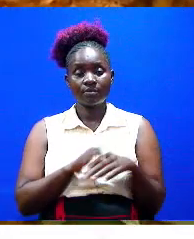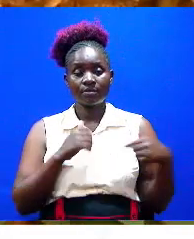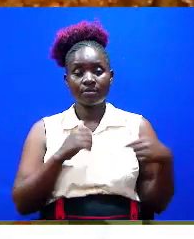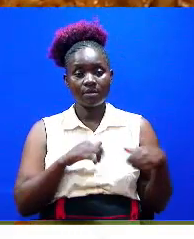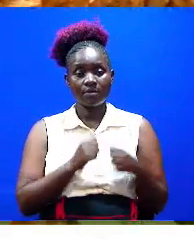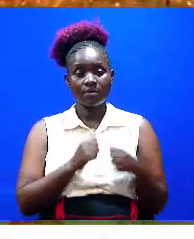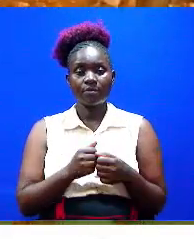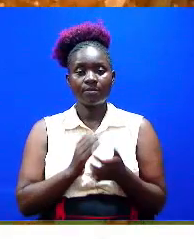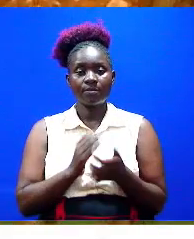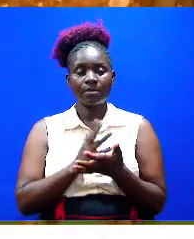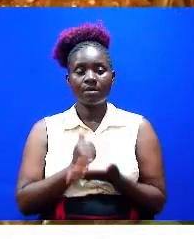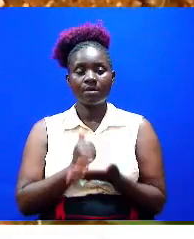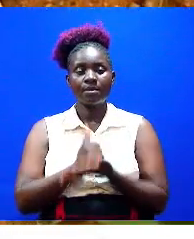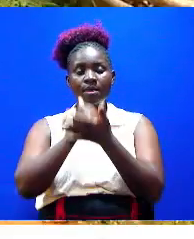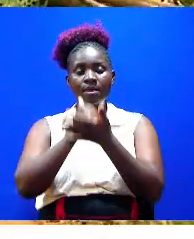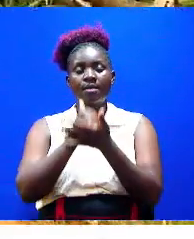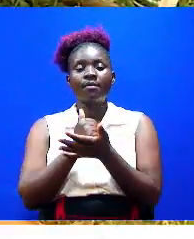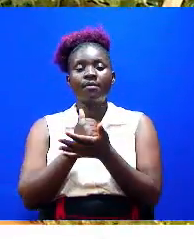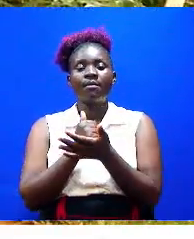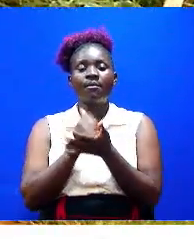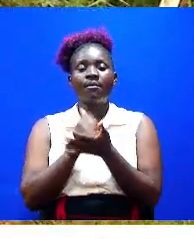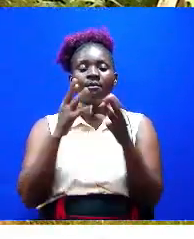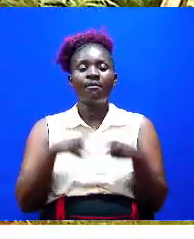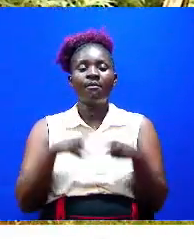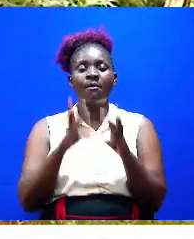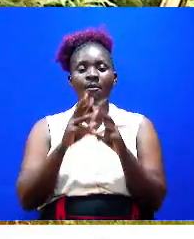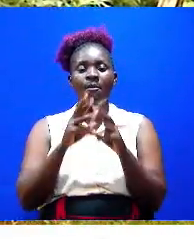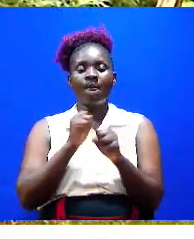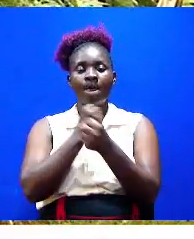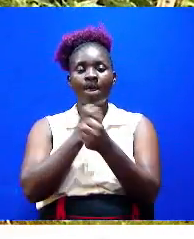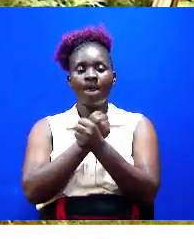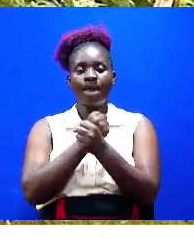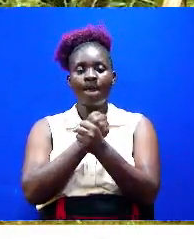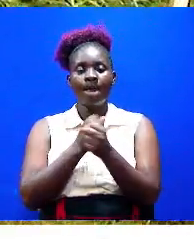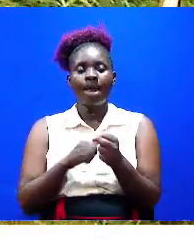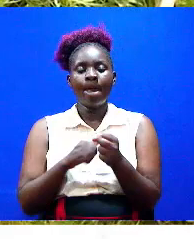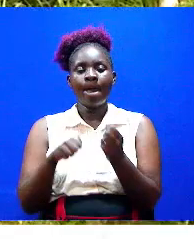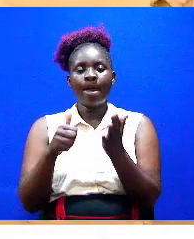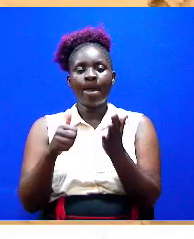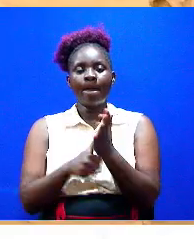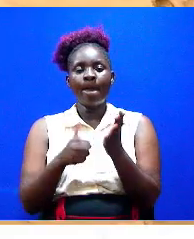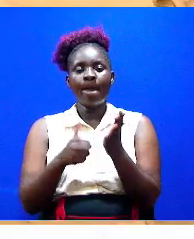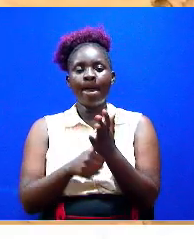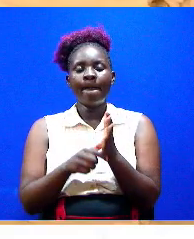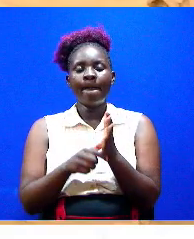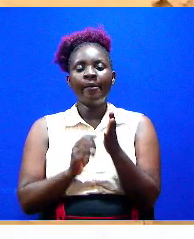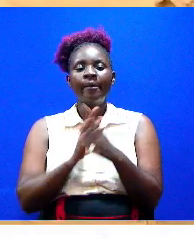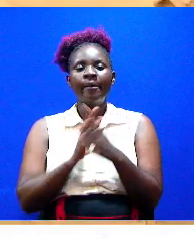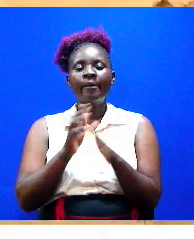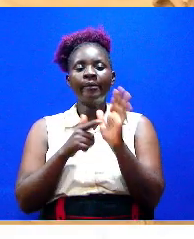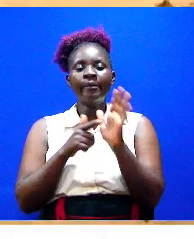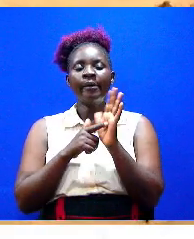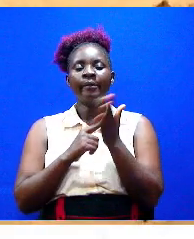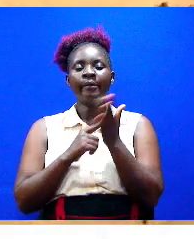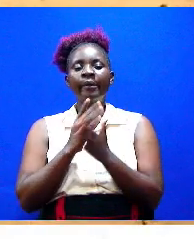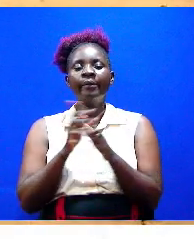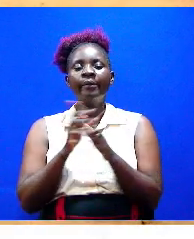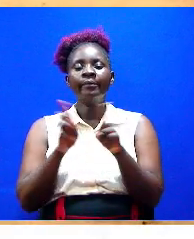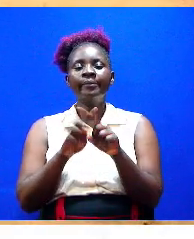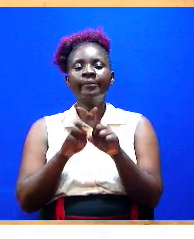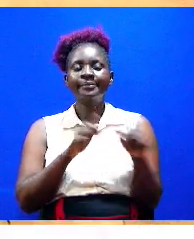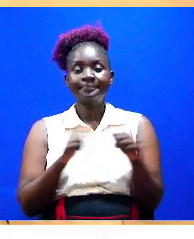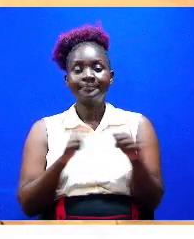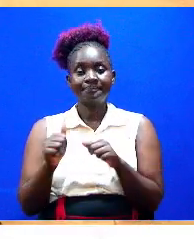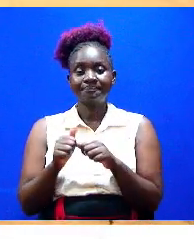nigati eliko bakonya ude nchire ya moyo kubatole kuruwa saja iga bagendrete kuba bagwetera omuraba mintenja na nitete yo baka ngoleni